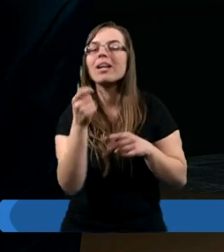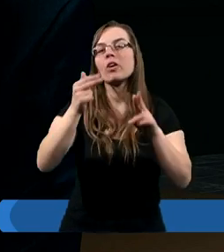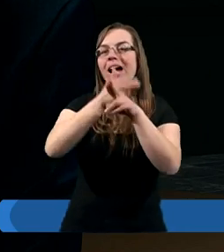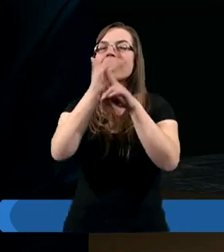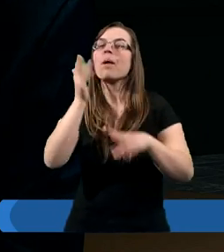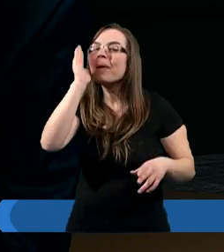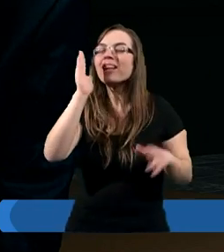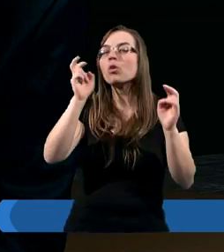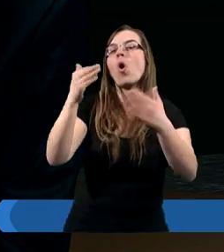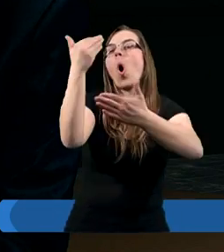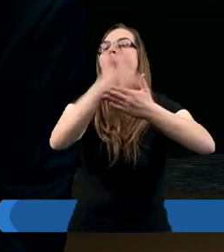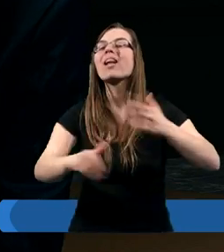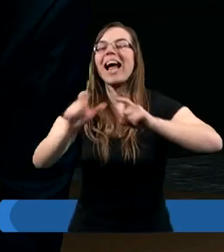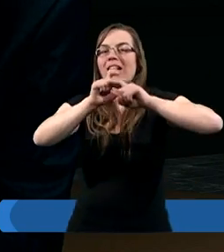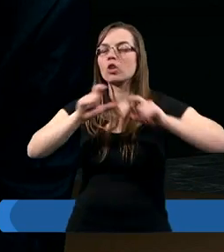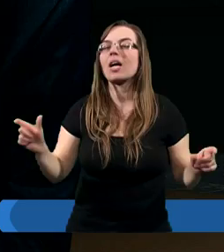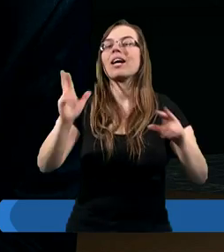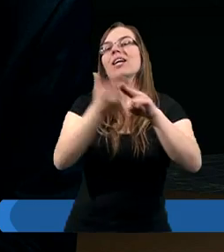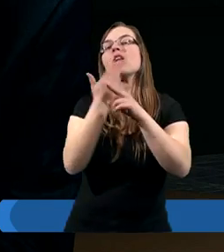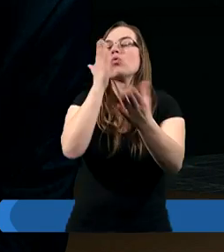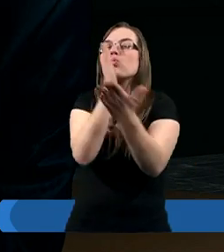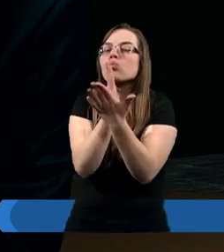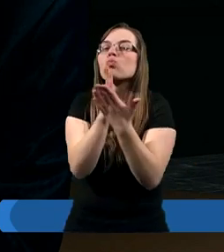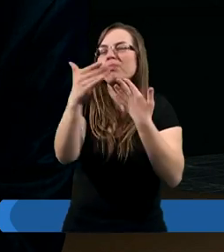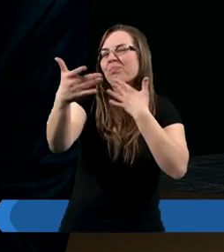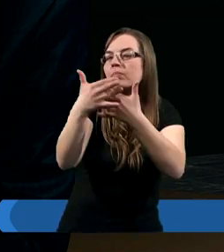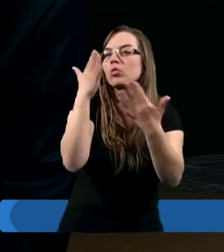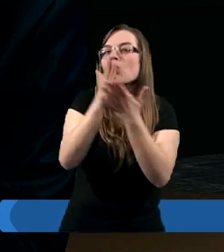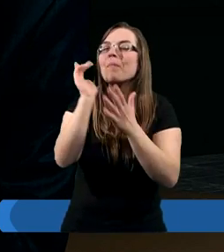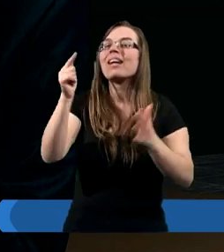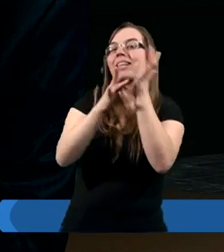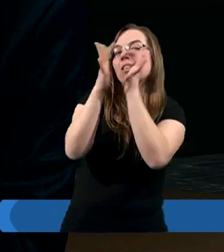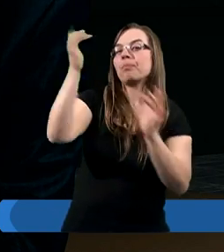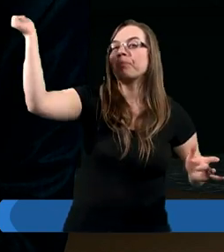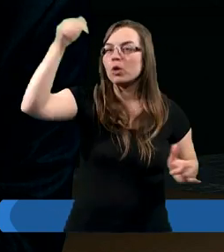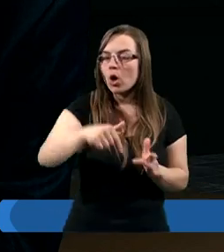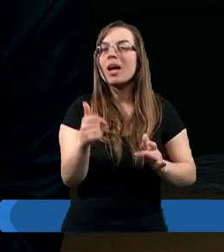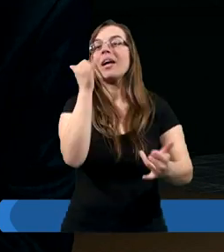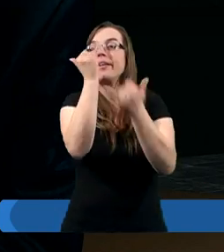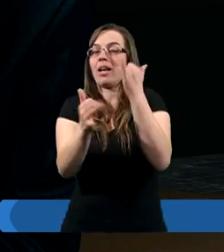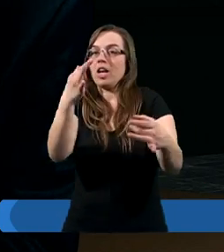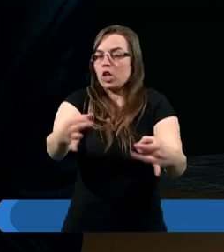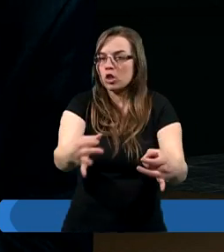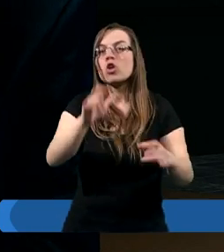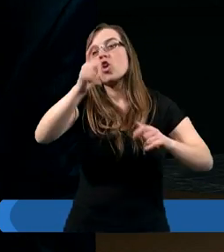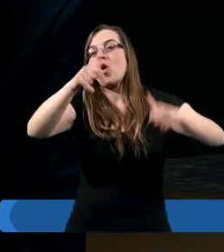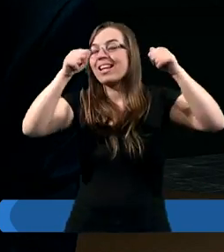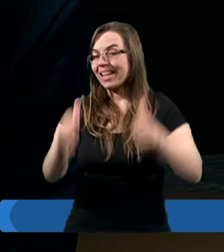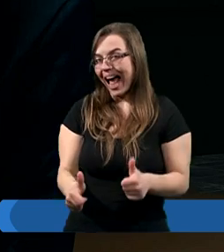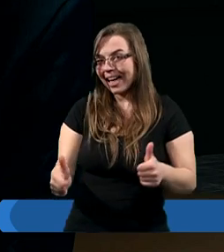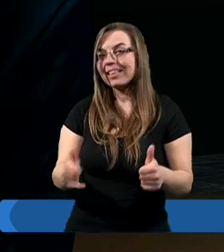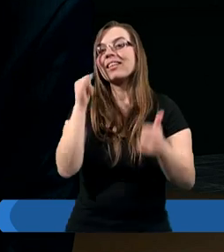będą ostatnie czasy, kiedy Pan Jezus będzie przychodził, bo jeśli dzisiaj coś się